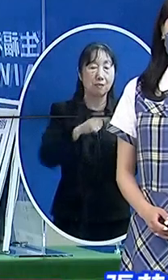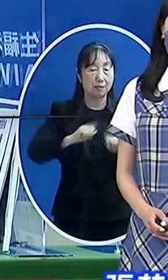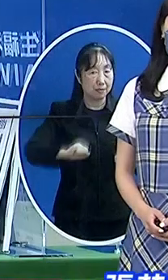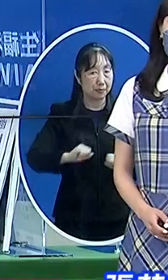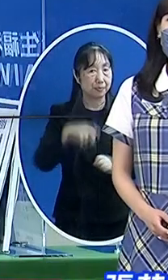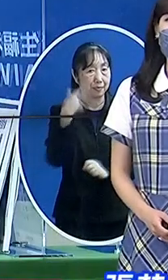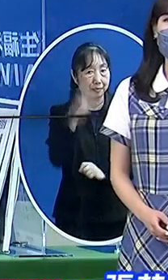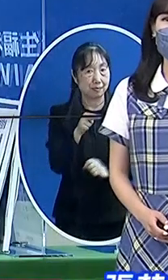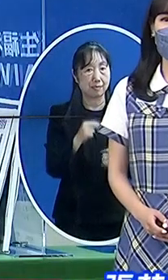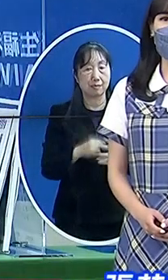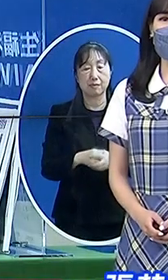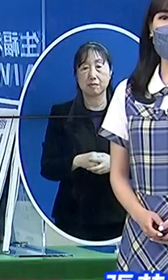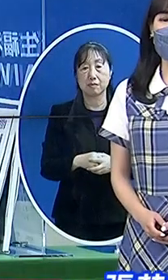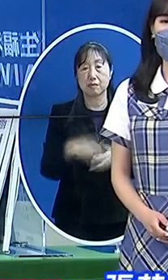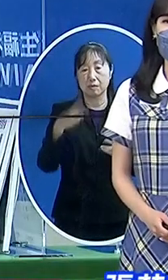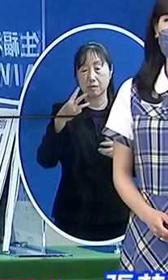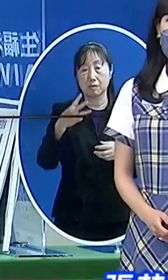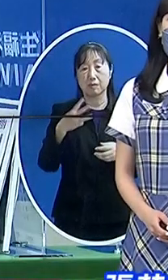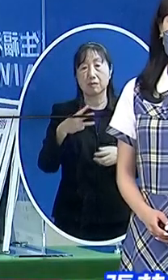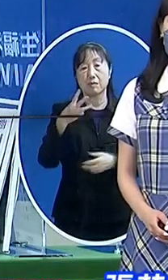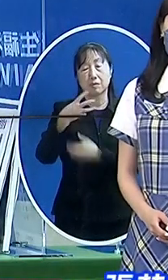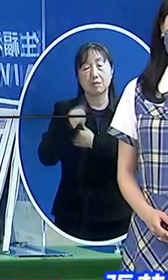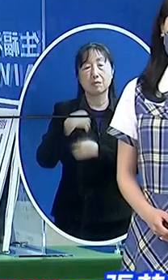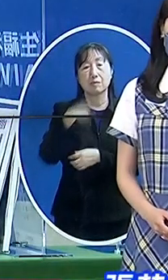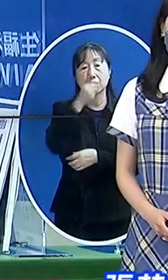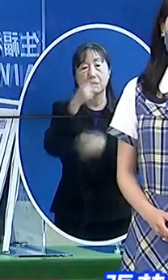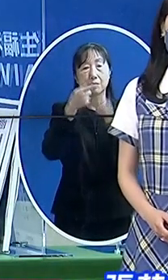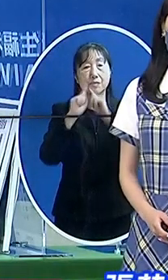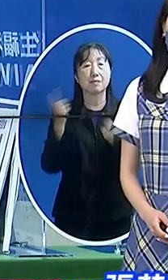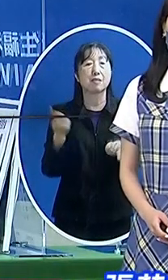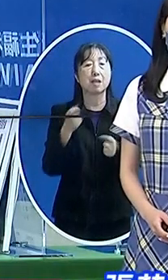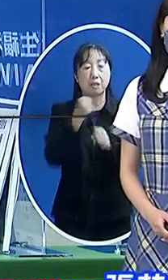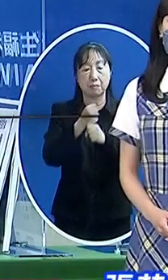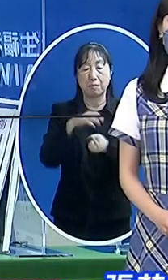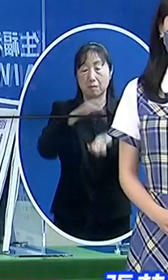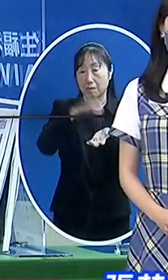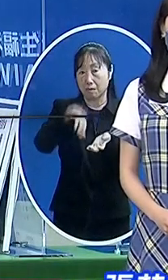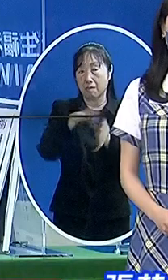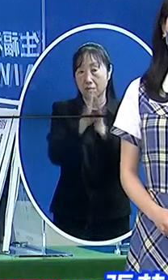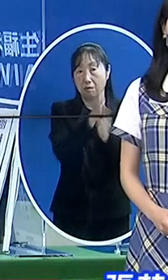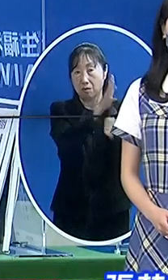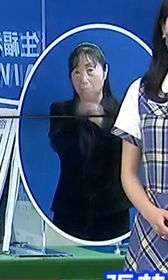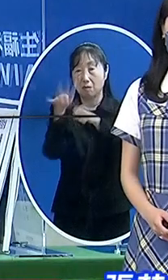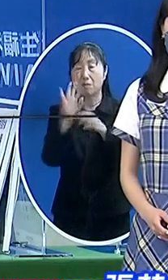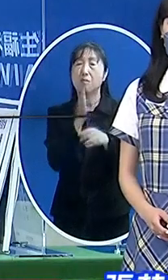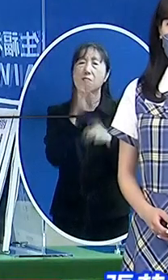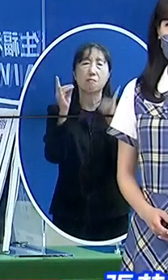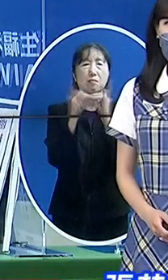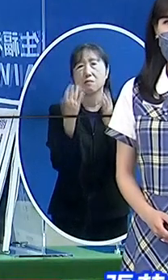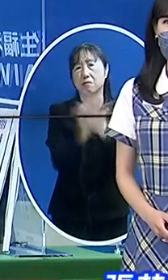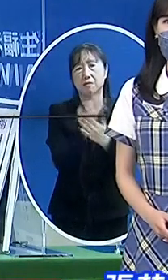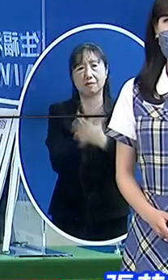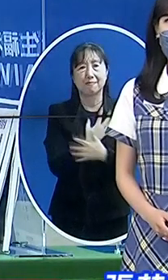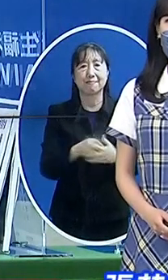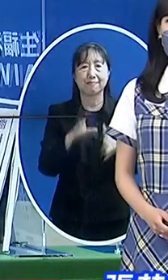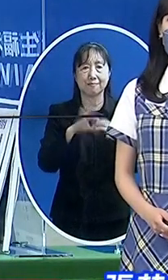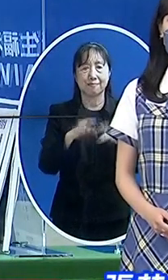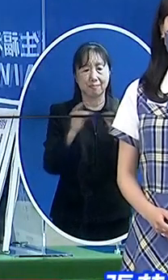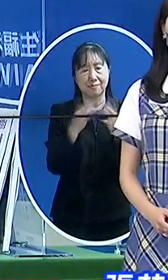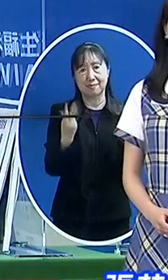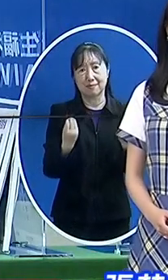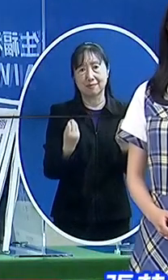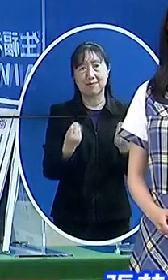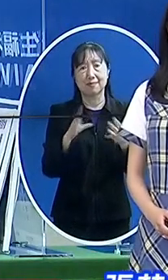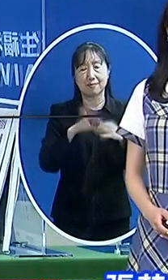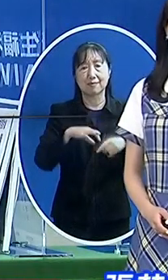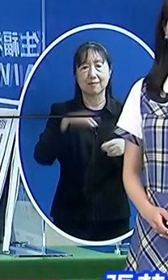刚的2岁小男童在13号晚间发高烧42.4度，而家人紧急送往医院来治疗，但是这个医生就